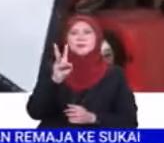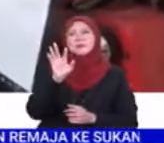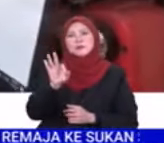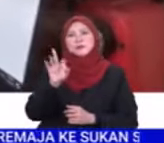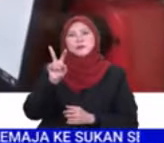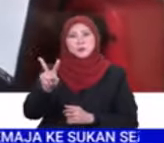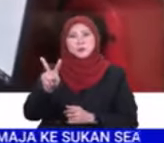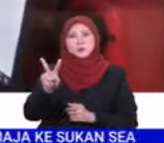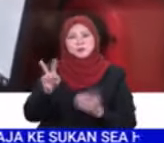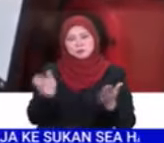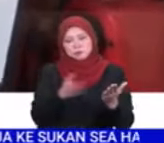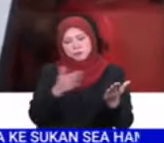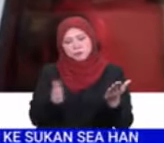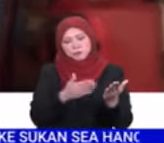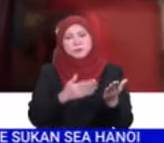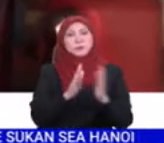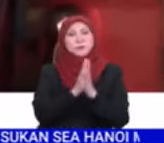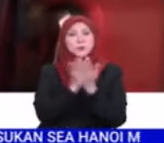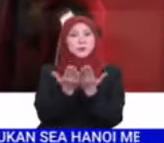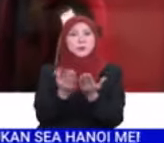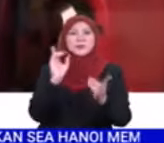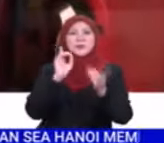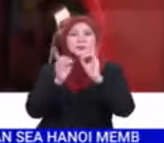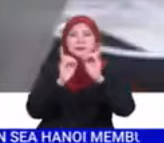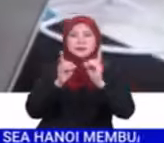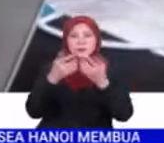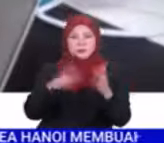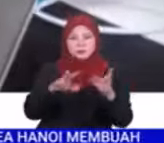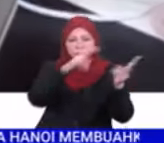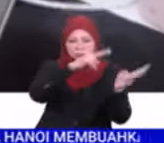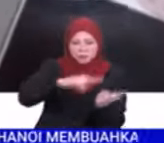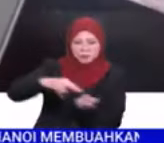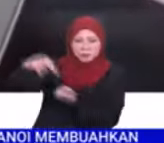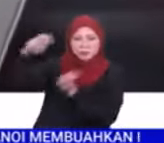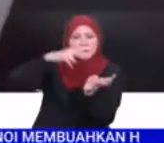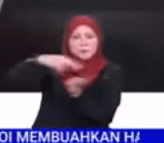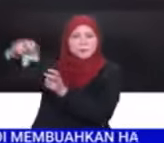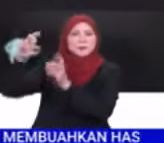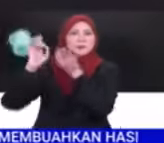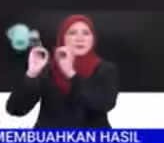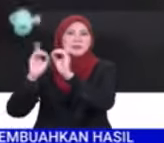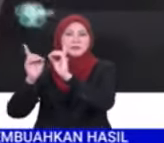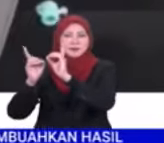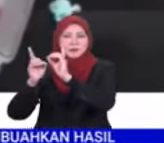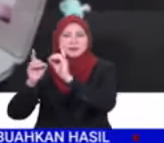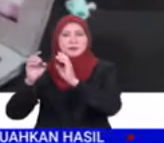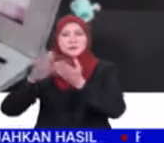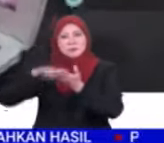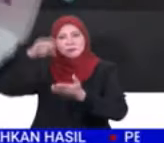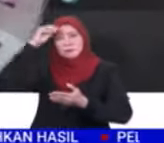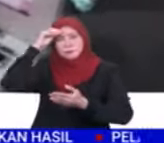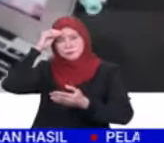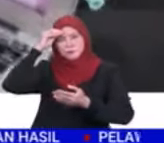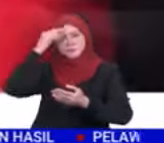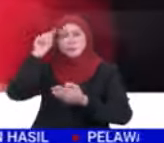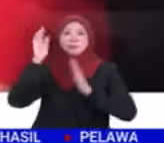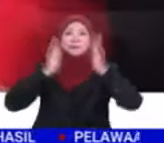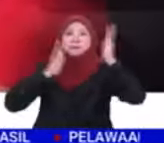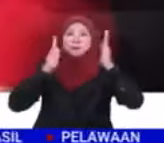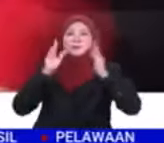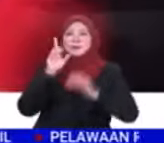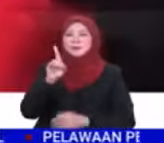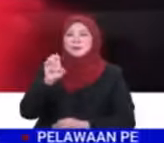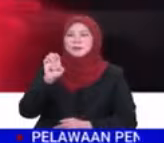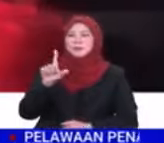692 judul buku teks digital telah dimuat naik dalam pelantar Digital Educational Learning Initiative Malaysia